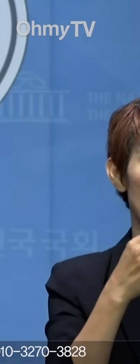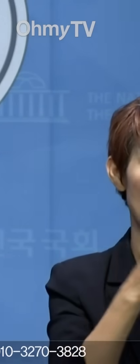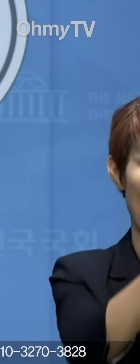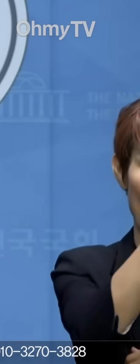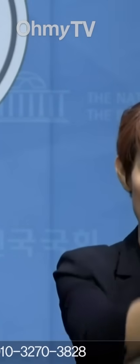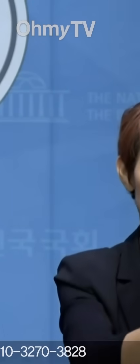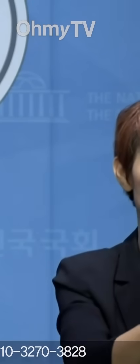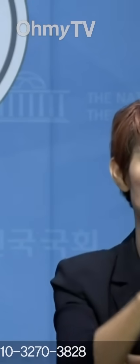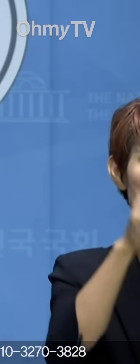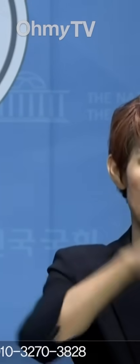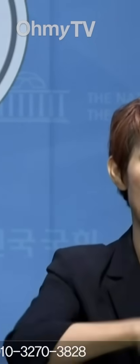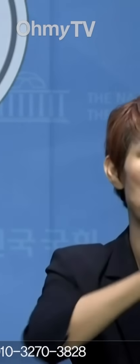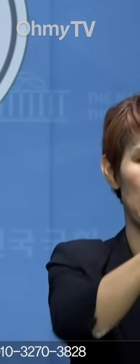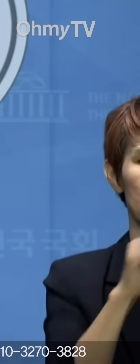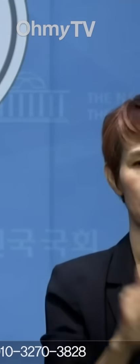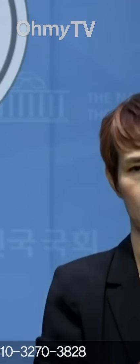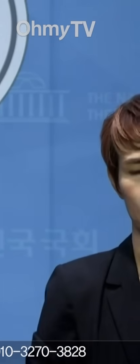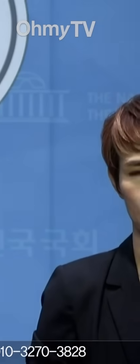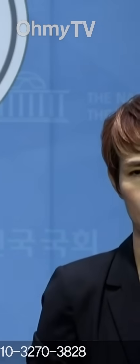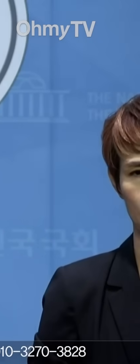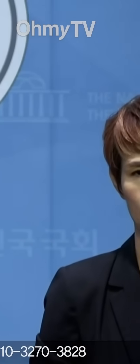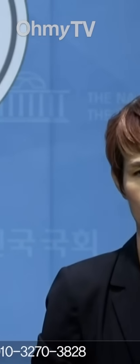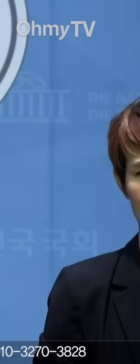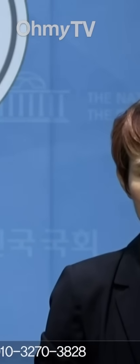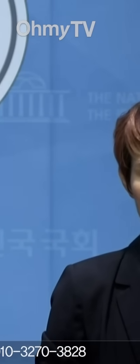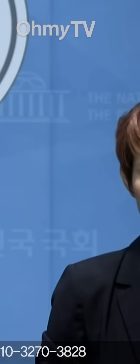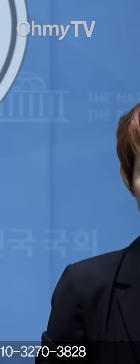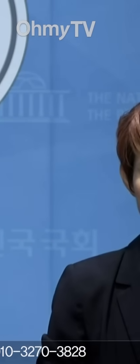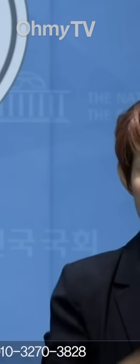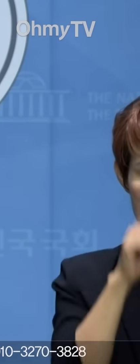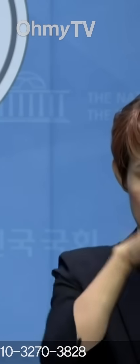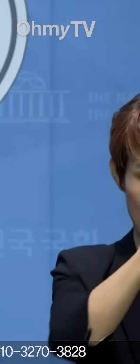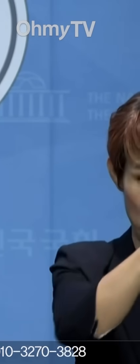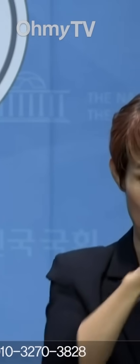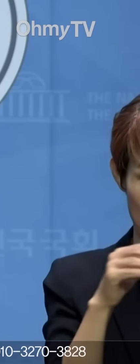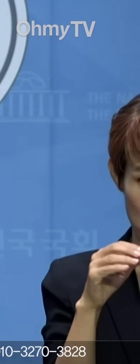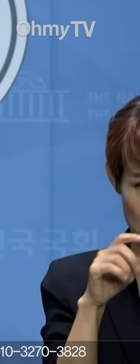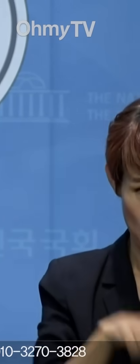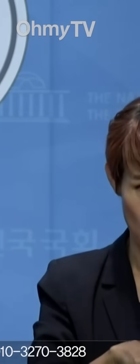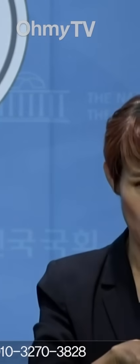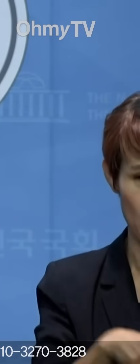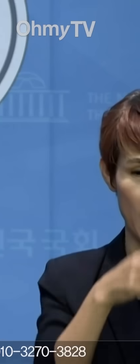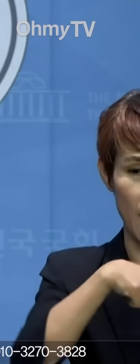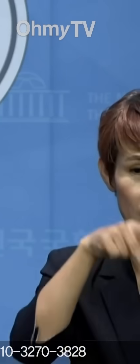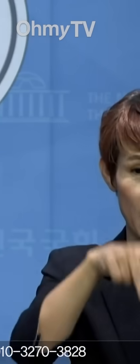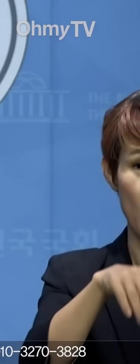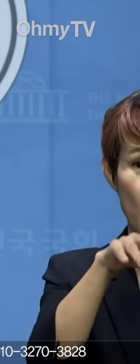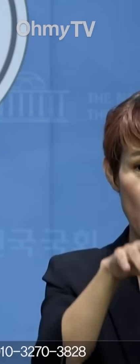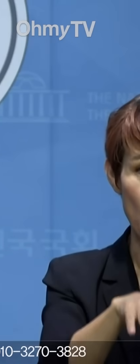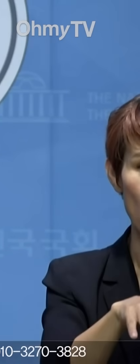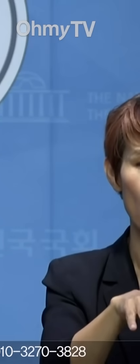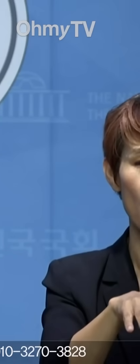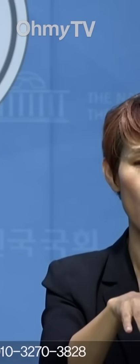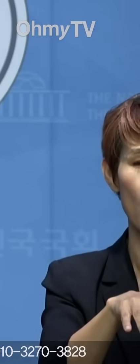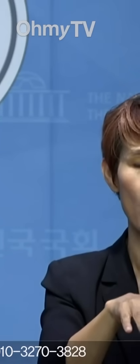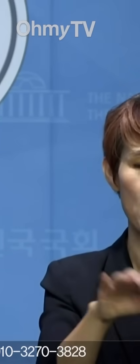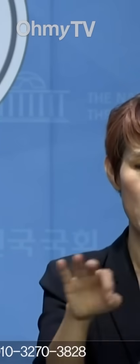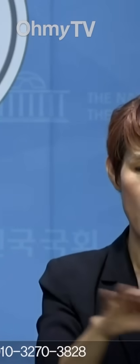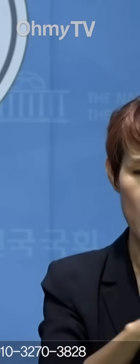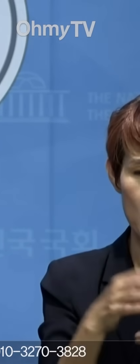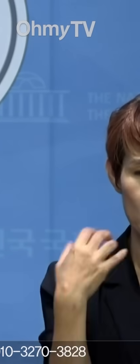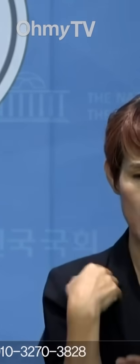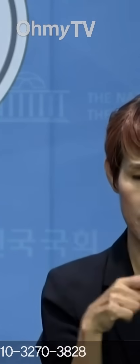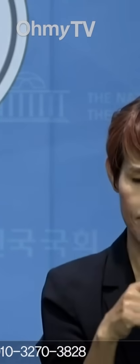발급받았습니다. 북한은 비자를 발급받기 위해 아태협의 일정과 여비 부담 등